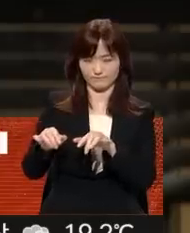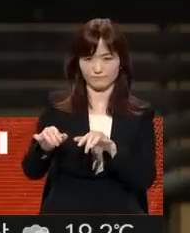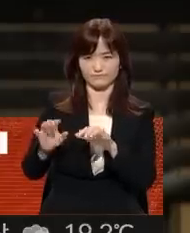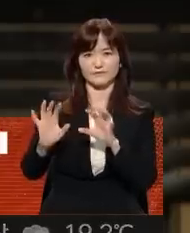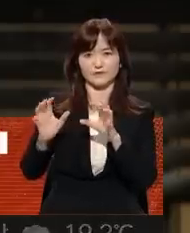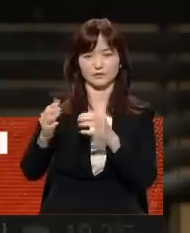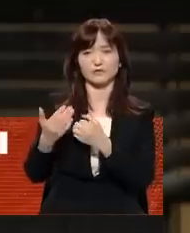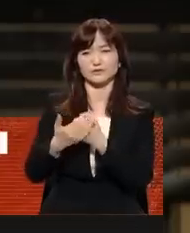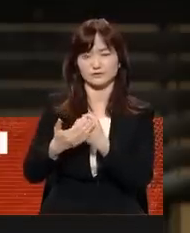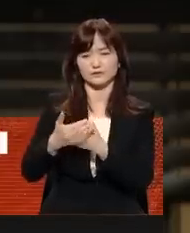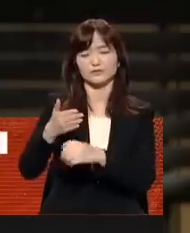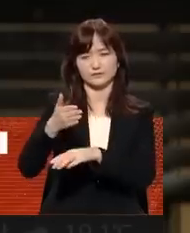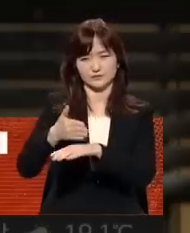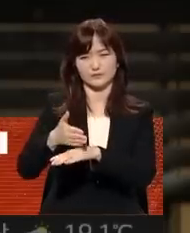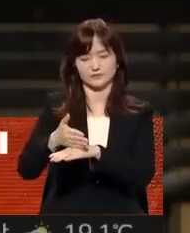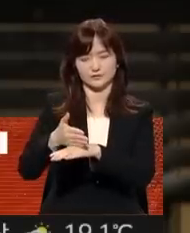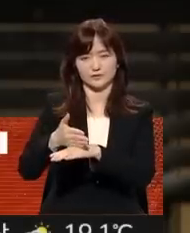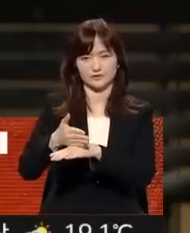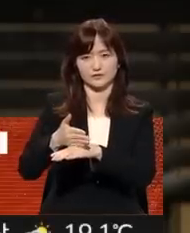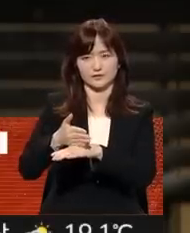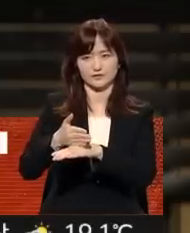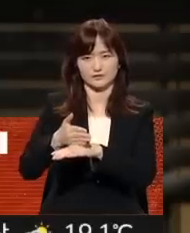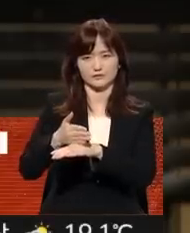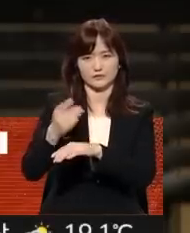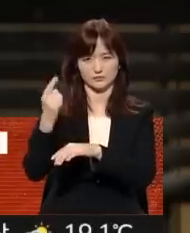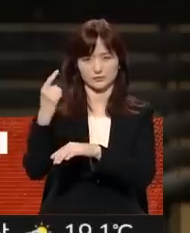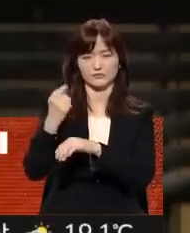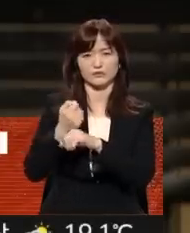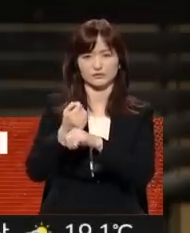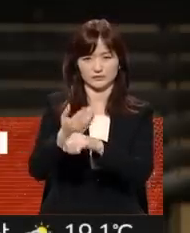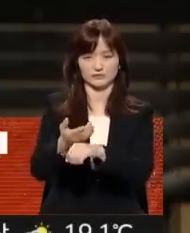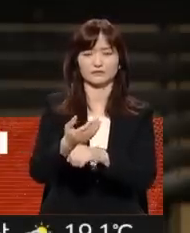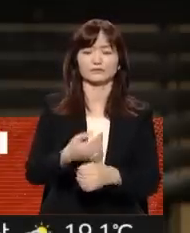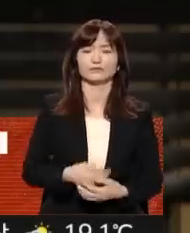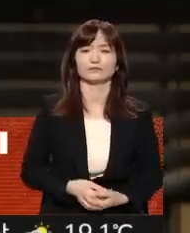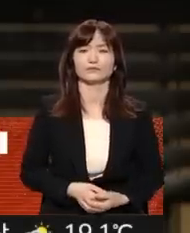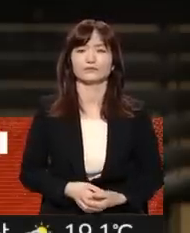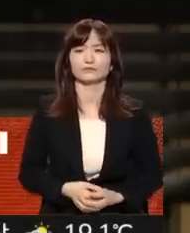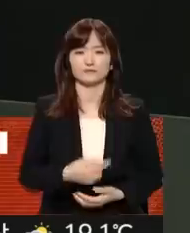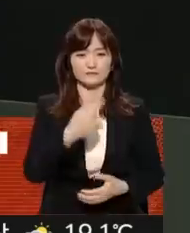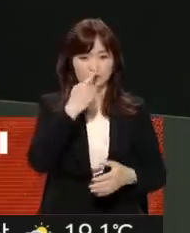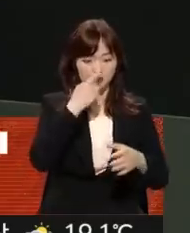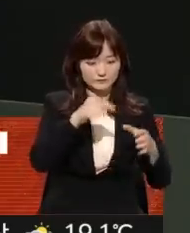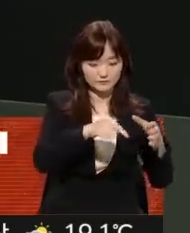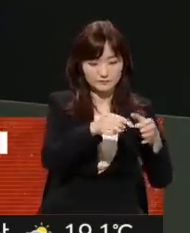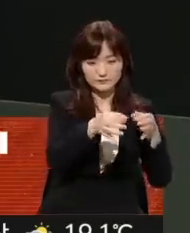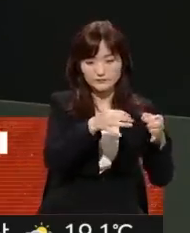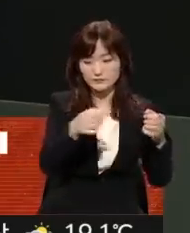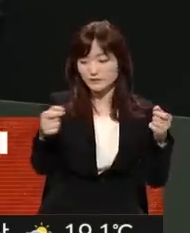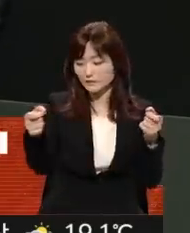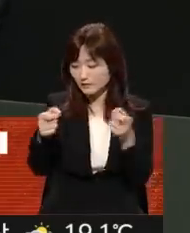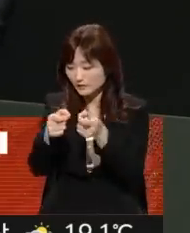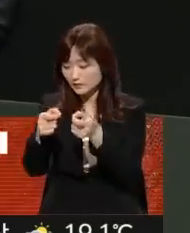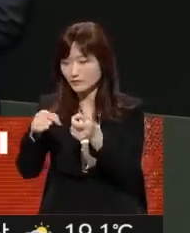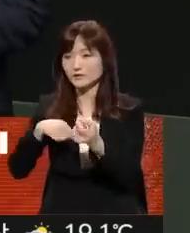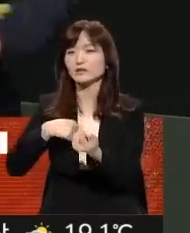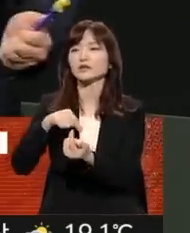점에 대해서는 감사하다는 말씀까지 전해 주셨습니다. 그러니까 저 해당 카페 인근에 네. 그